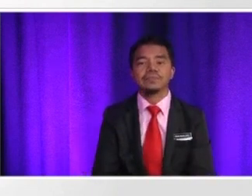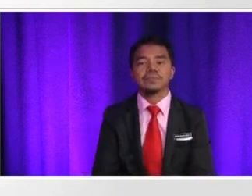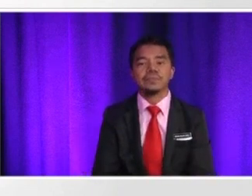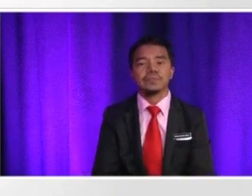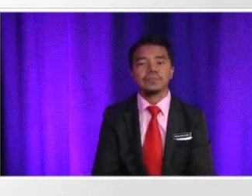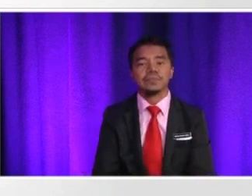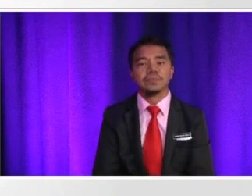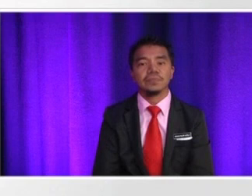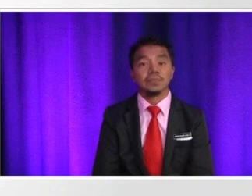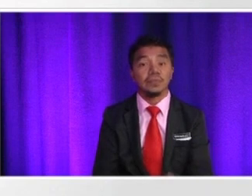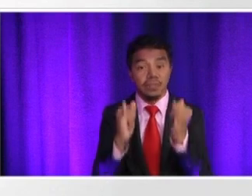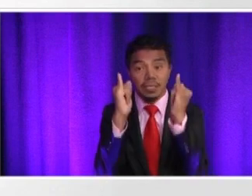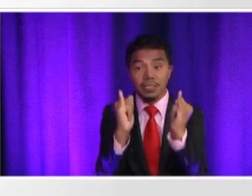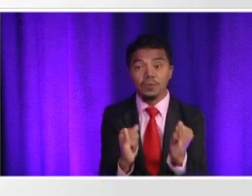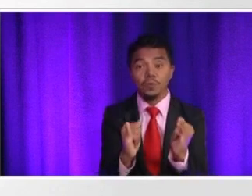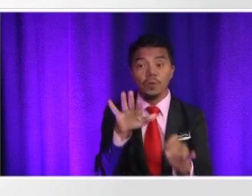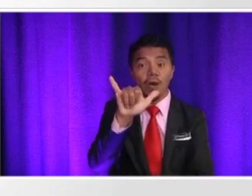jawab? Siapa nak jawab? Individu Y?